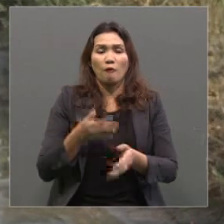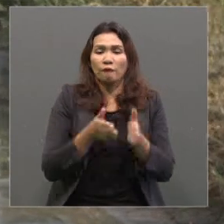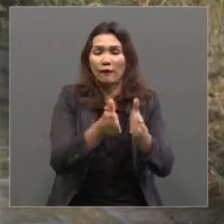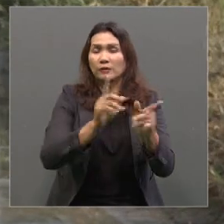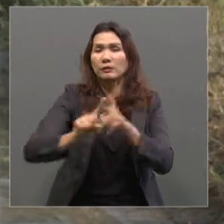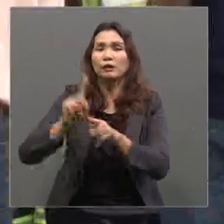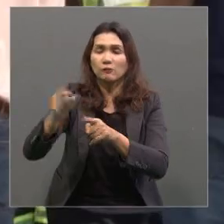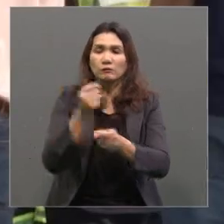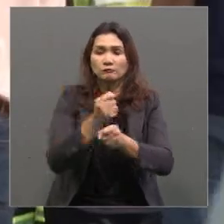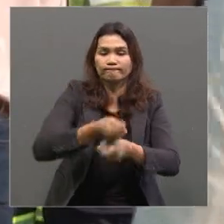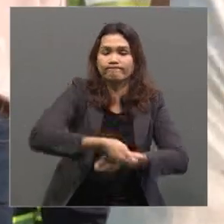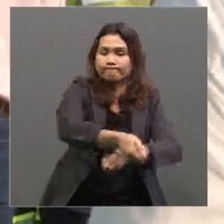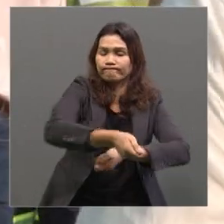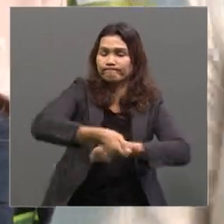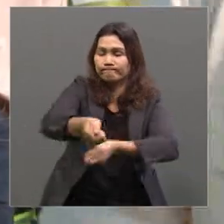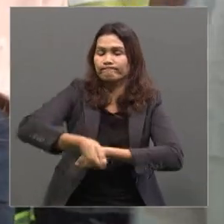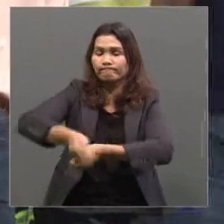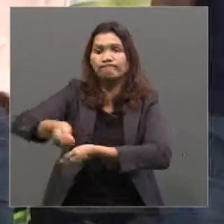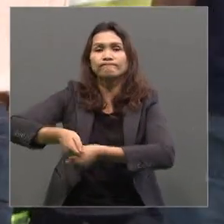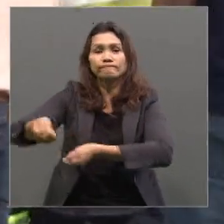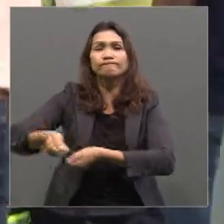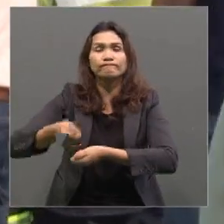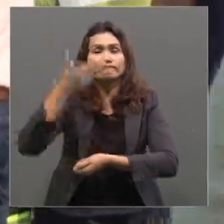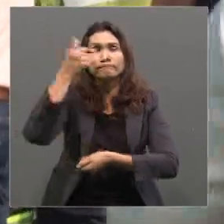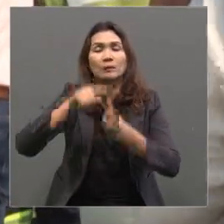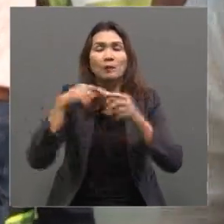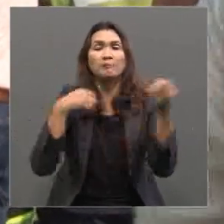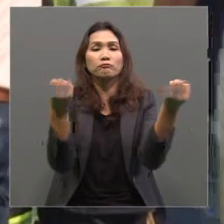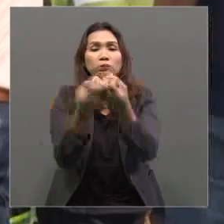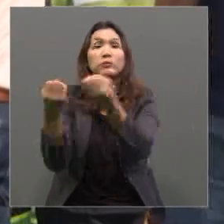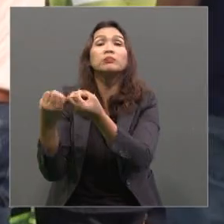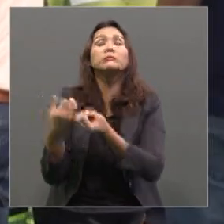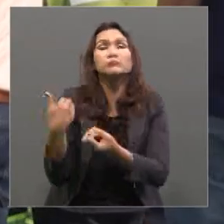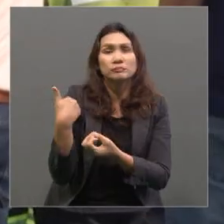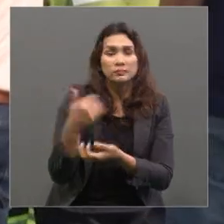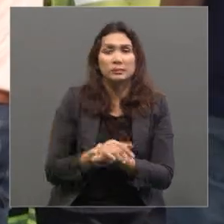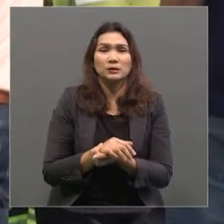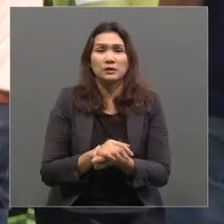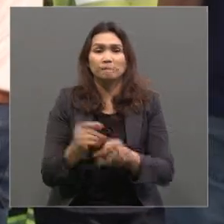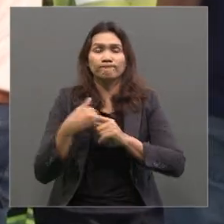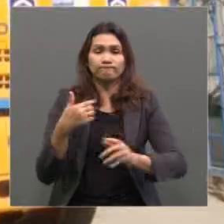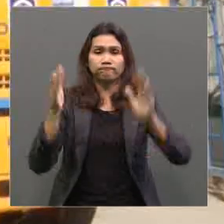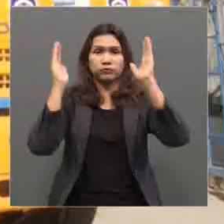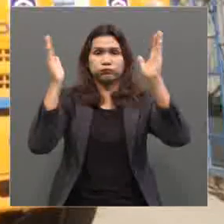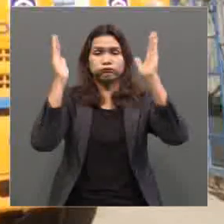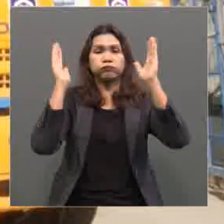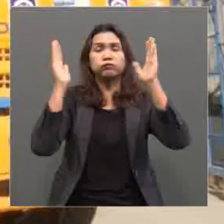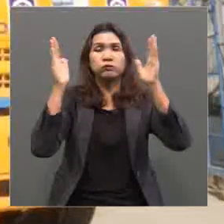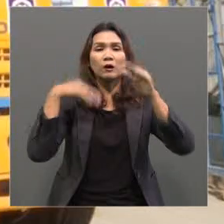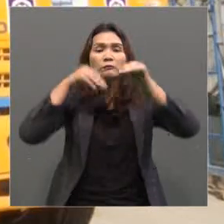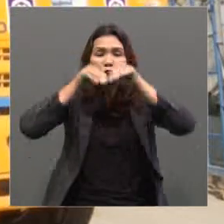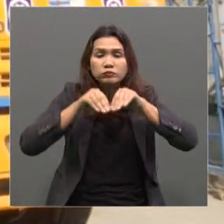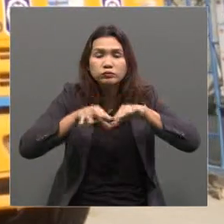มีการทำความสะอาดบริเวณที่ได้รับผลกระทบจากฝุ่นละออง PM2.5 มีการประชาสัมพันธ์ให้ความ